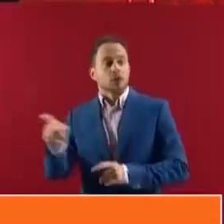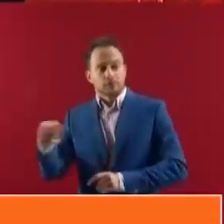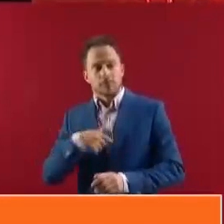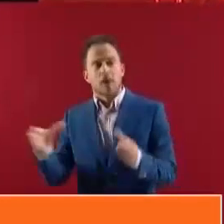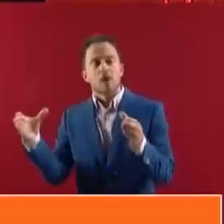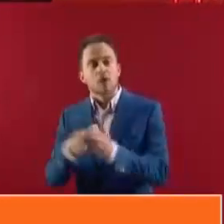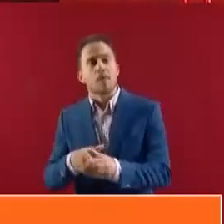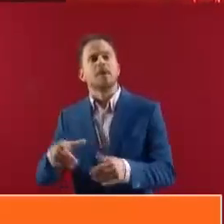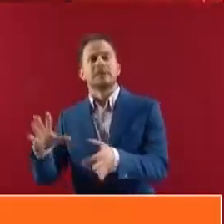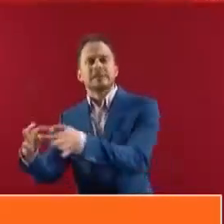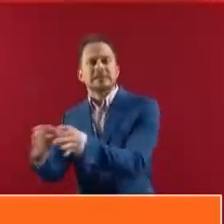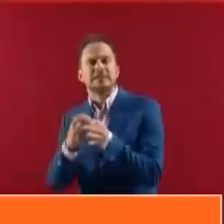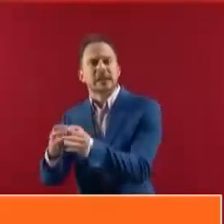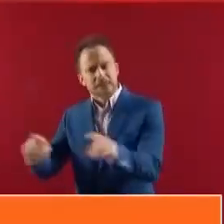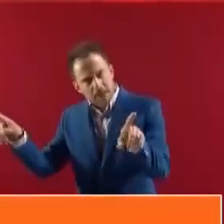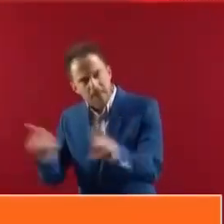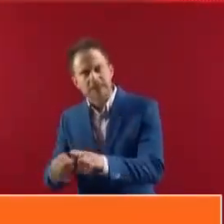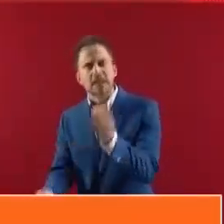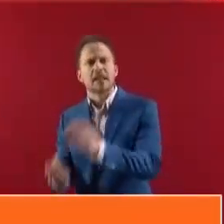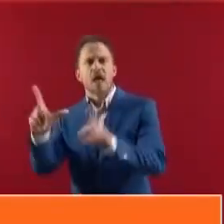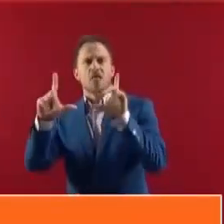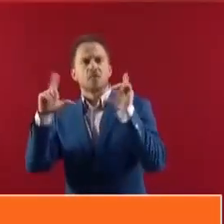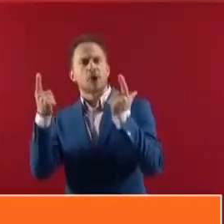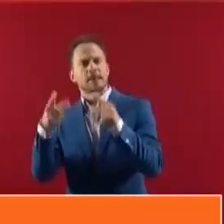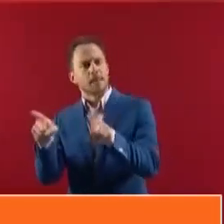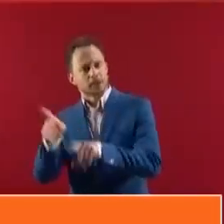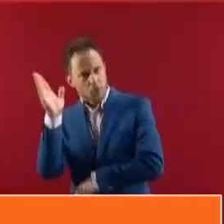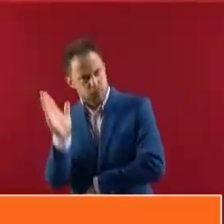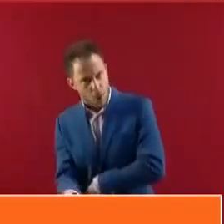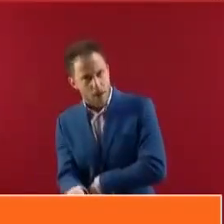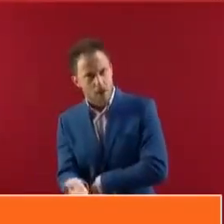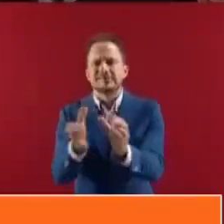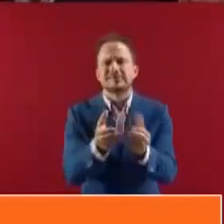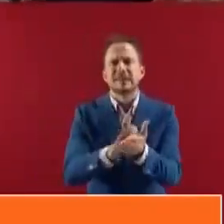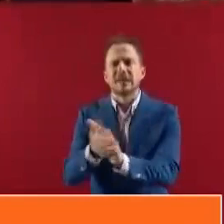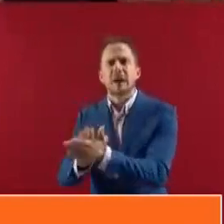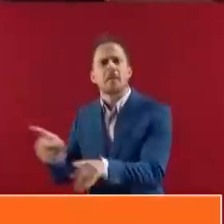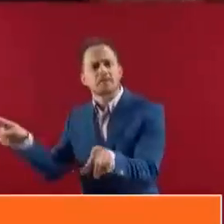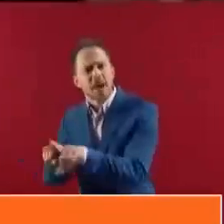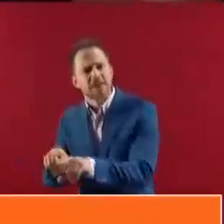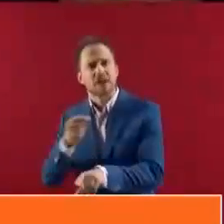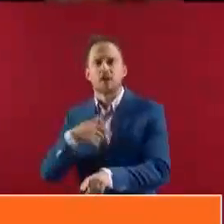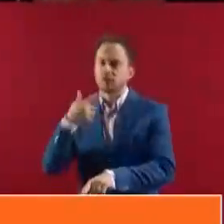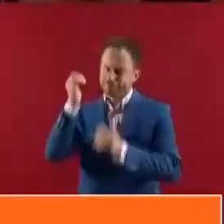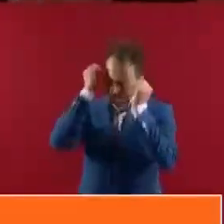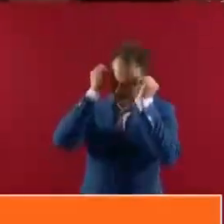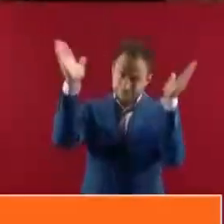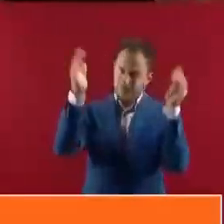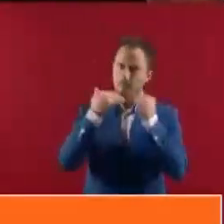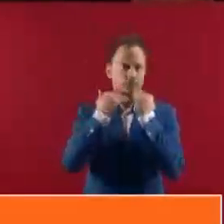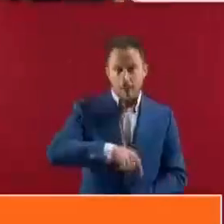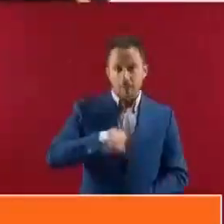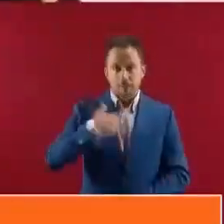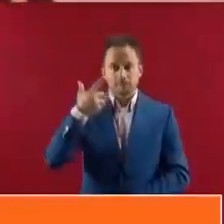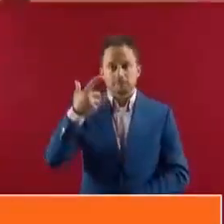να συνεργαστεί με τη Νέα Δημοκρατία του κύριου Μητσοτάκη, του κύριου Βορύδη και εσχάτως και του κυρίου